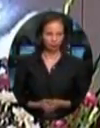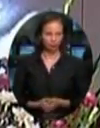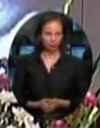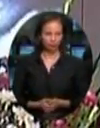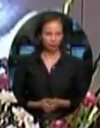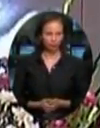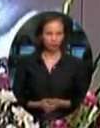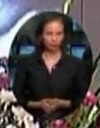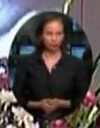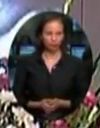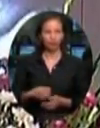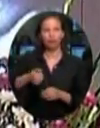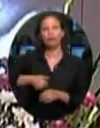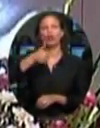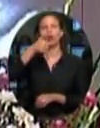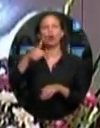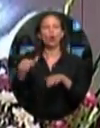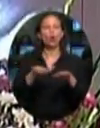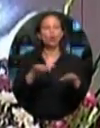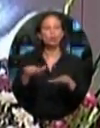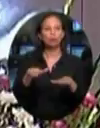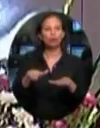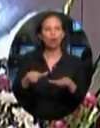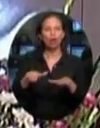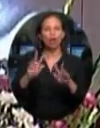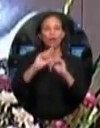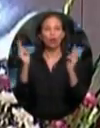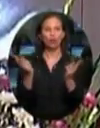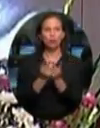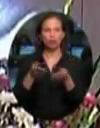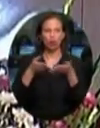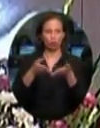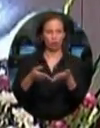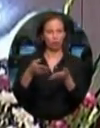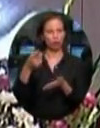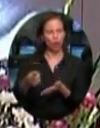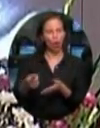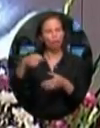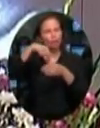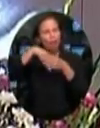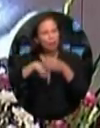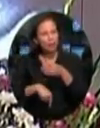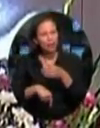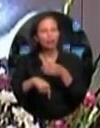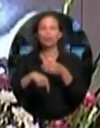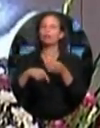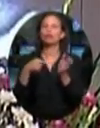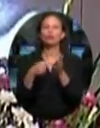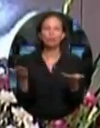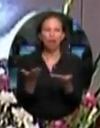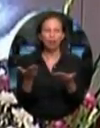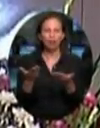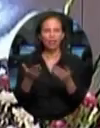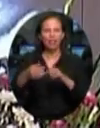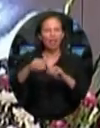בנושא. ראש הממשלה וקבוצת הסיינים שלו מעמיקים ועוסקים בלהרחיב את הקרעים בעם ישראל.